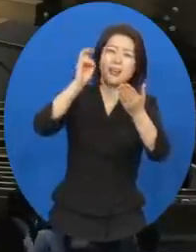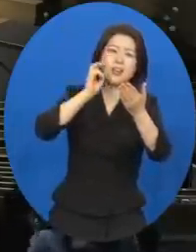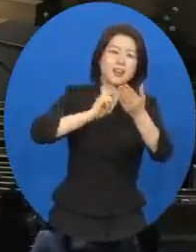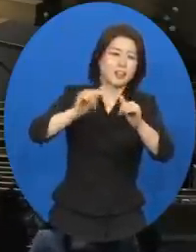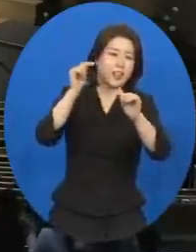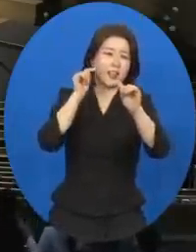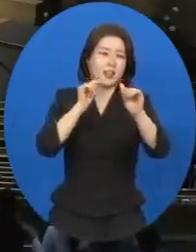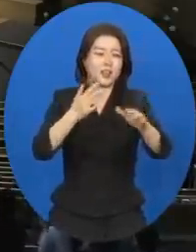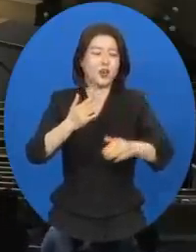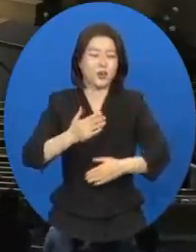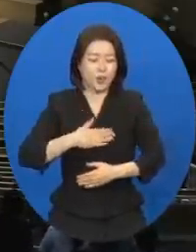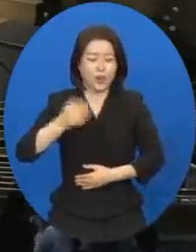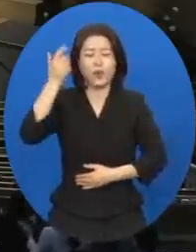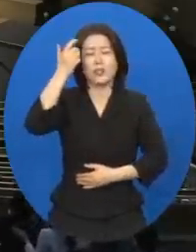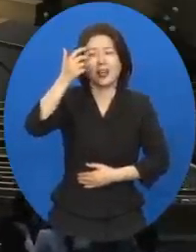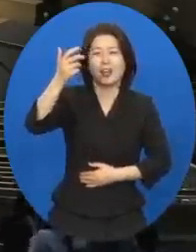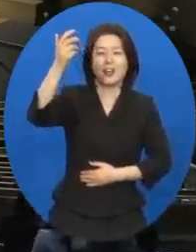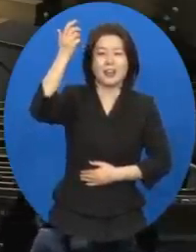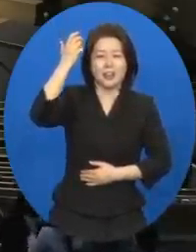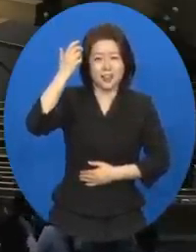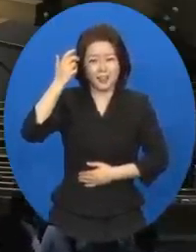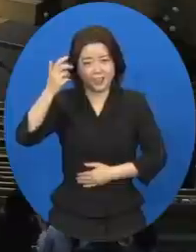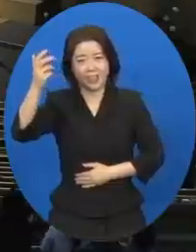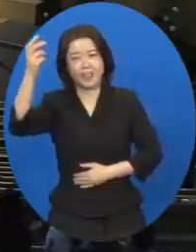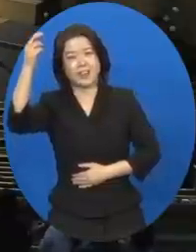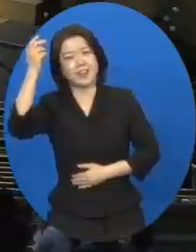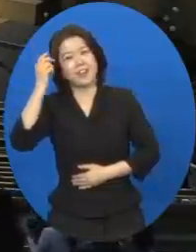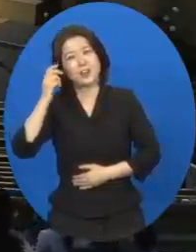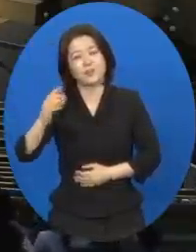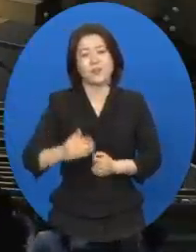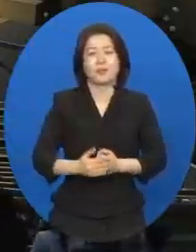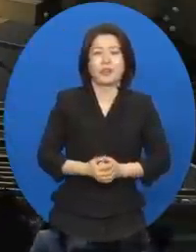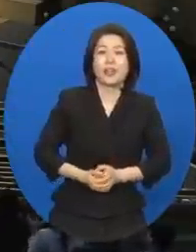송축하라 나의 영혼아 기뻐하라.